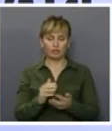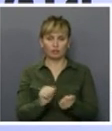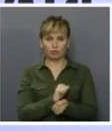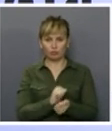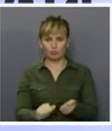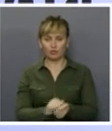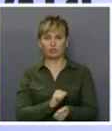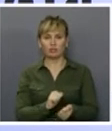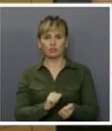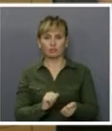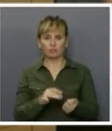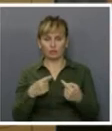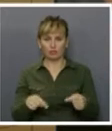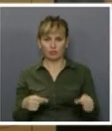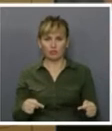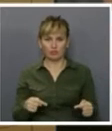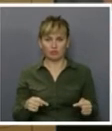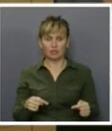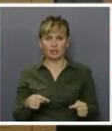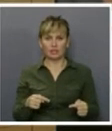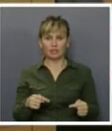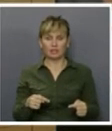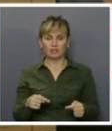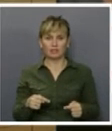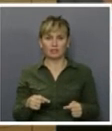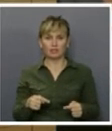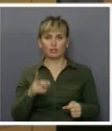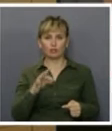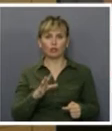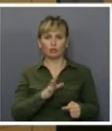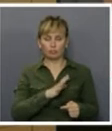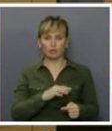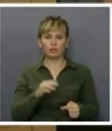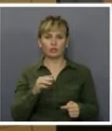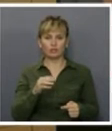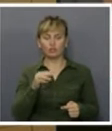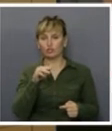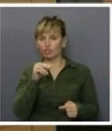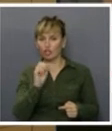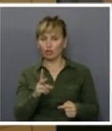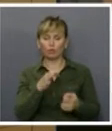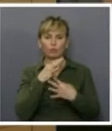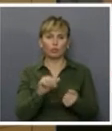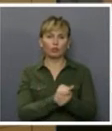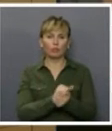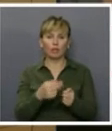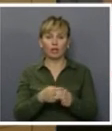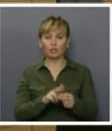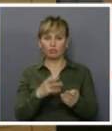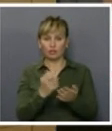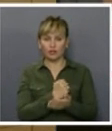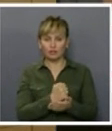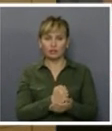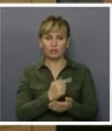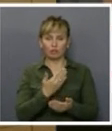подтверждающим, что я здесь прошла сделка купли-продажи. Но был товарный чек, да, то есть любой документ, который выдавался,